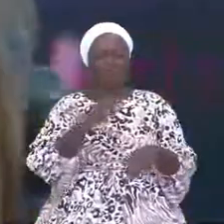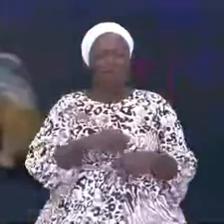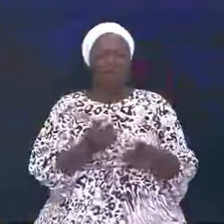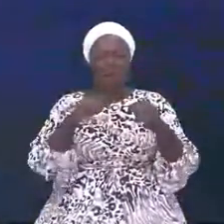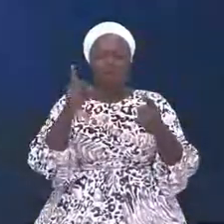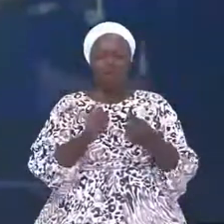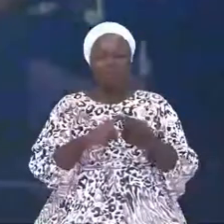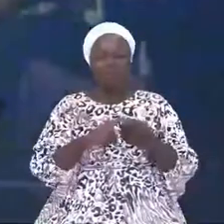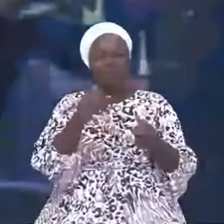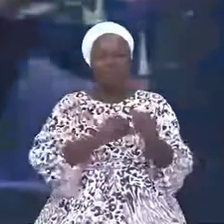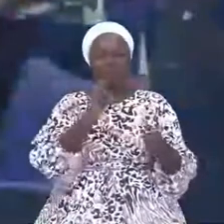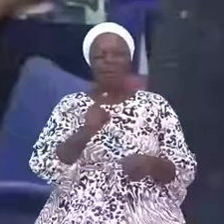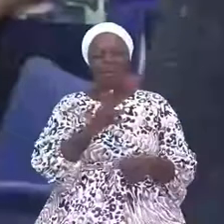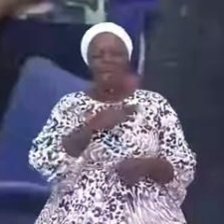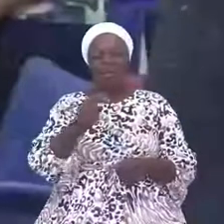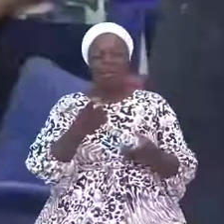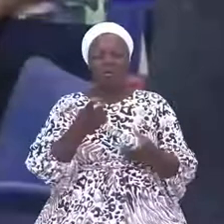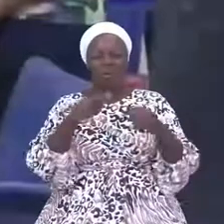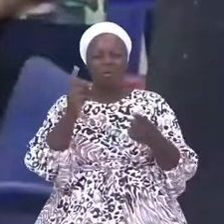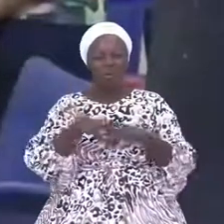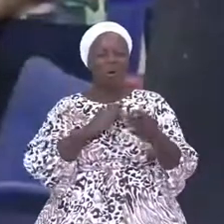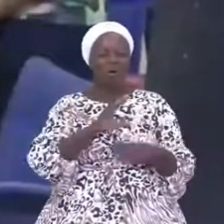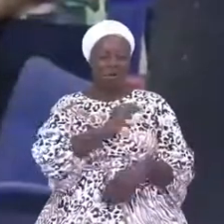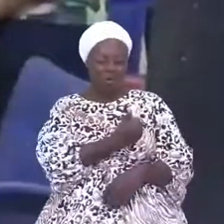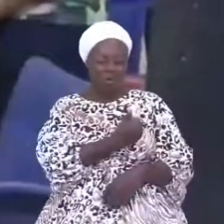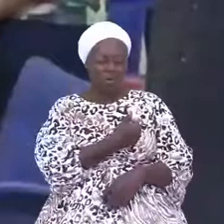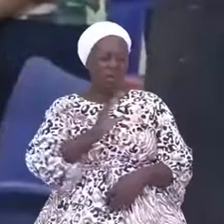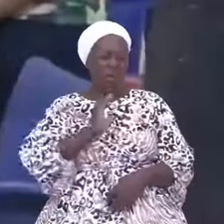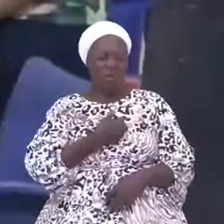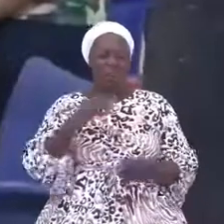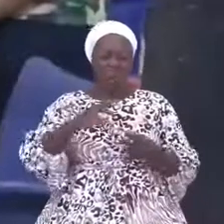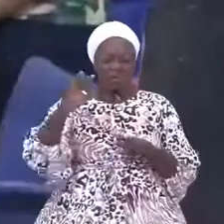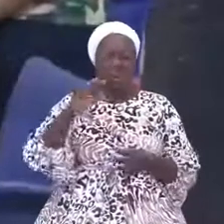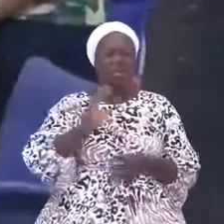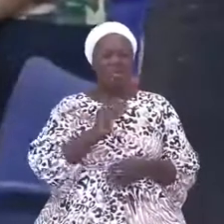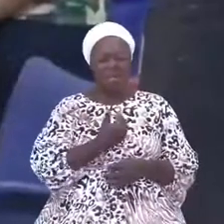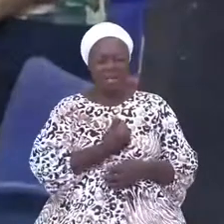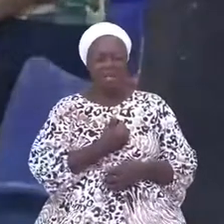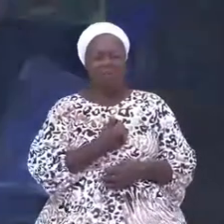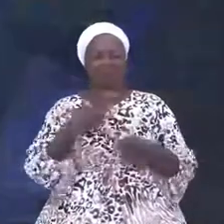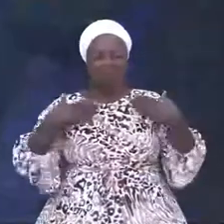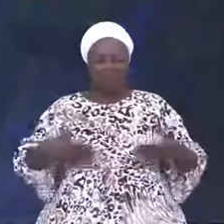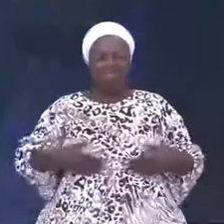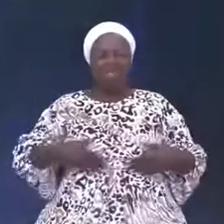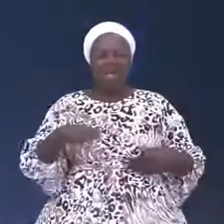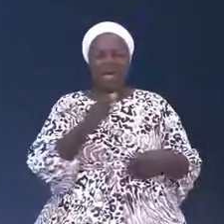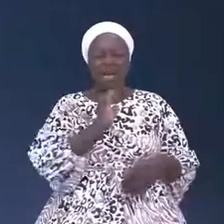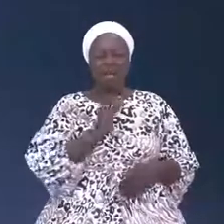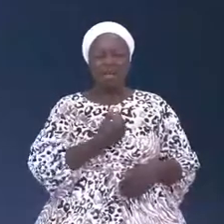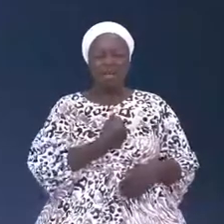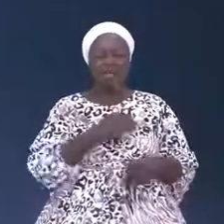ce soir, tu toucheras, tu atteindras chacun, tu toucheras nos âmes, tu toucheras